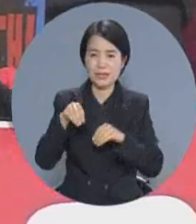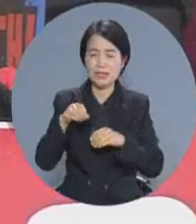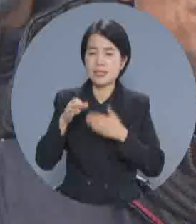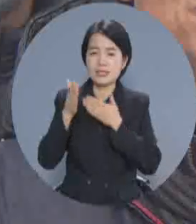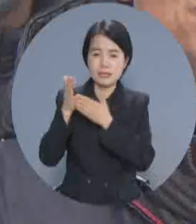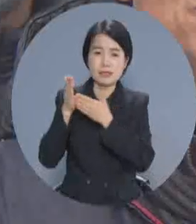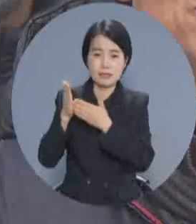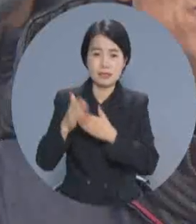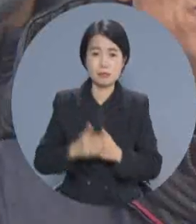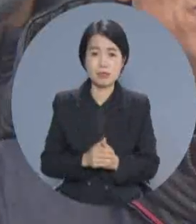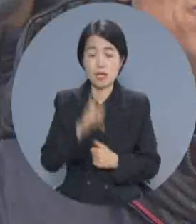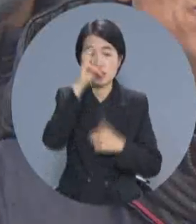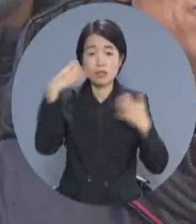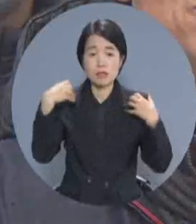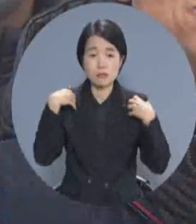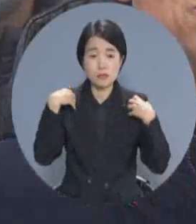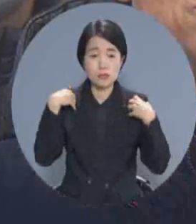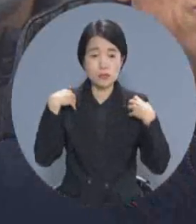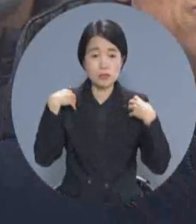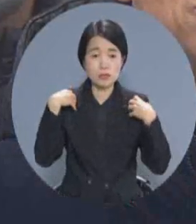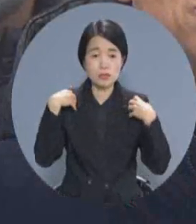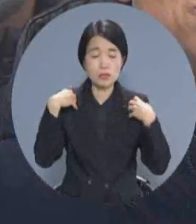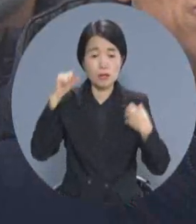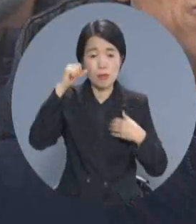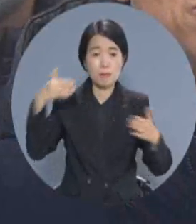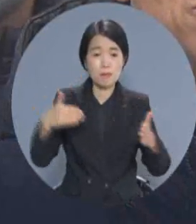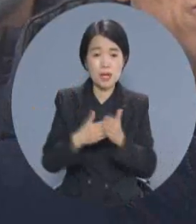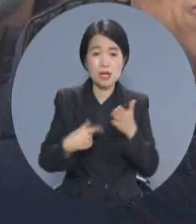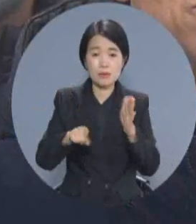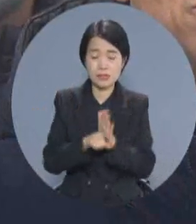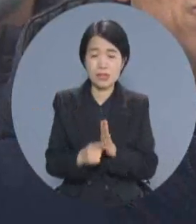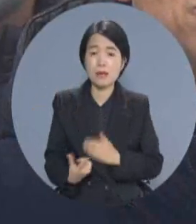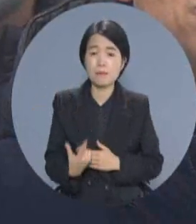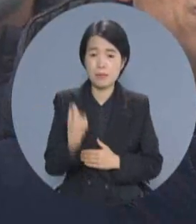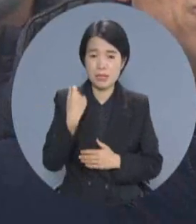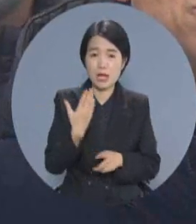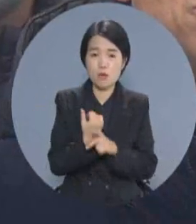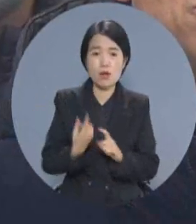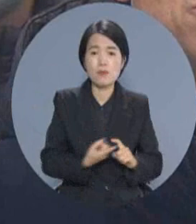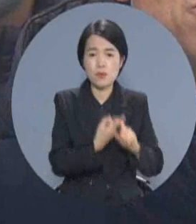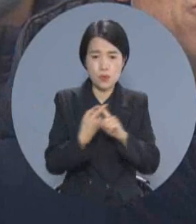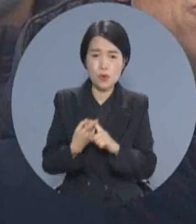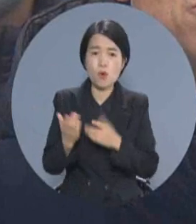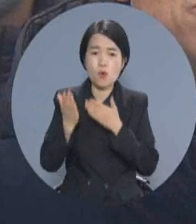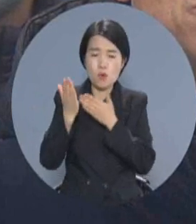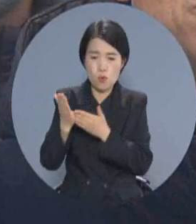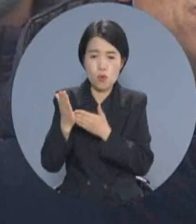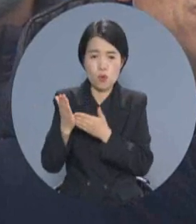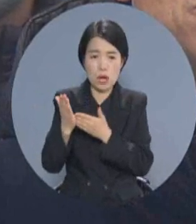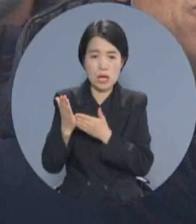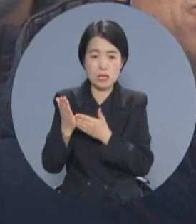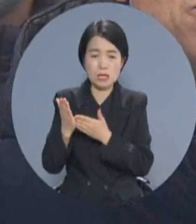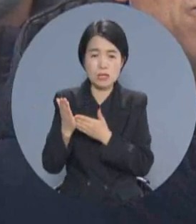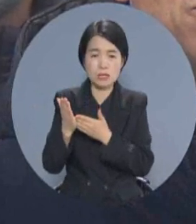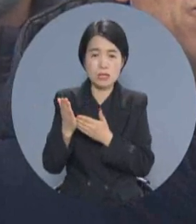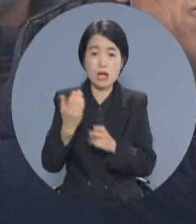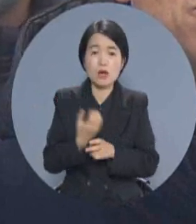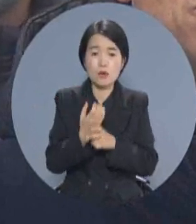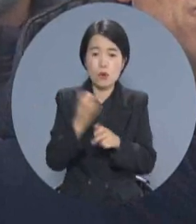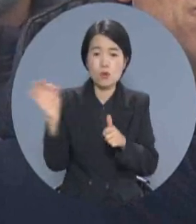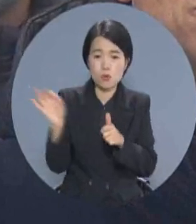높였습니다. 정부가 이 파업을 종료시키기 위해서는 빠르게 화물연대에서